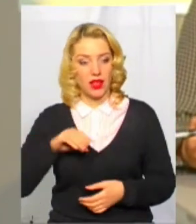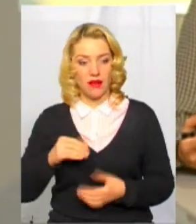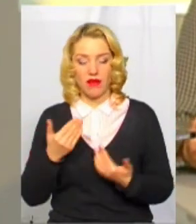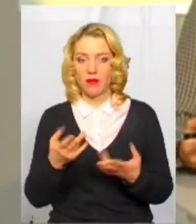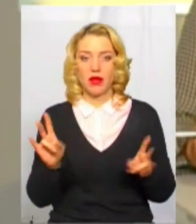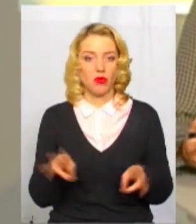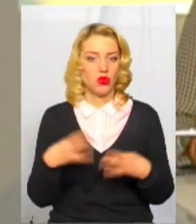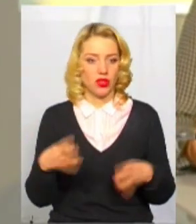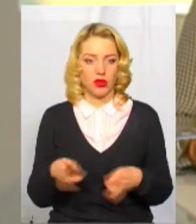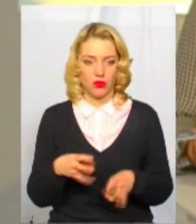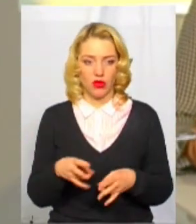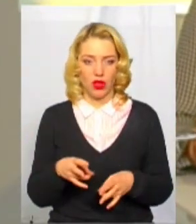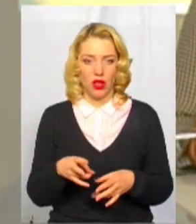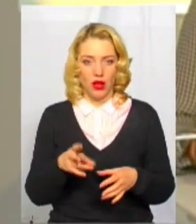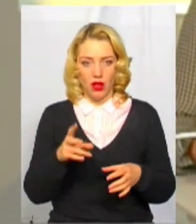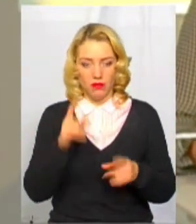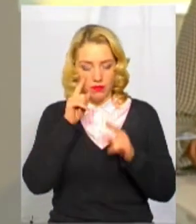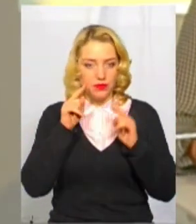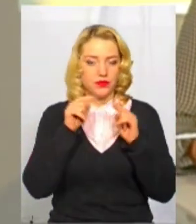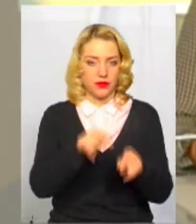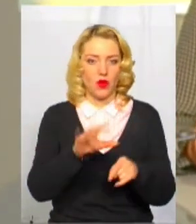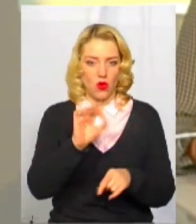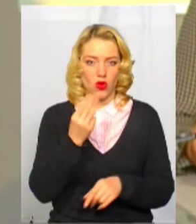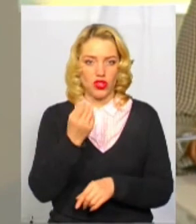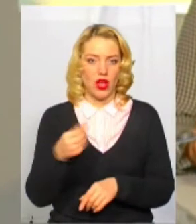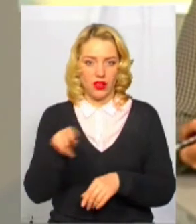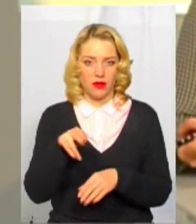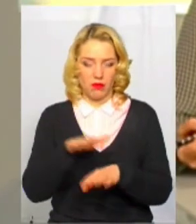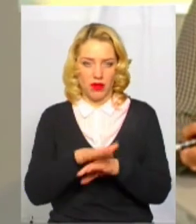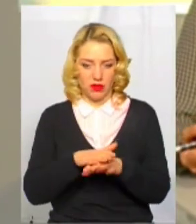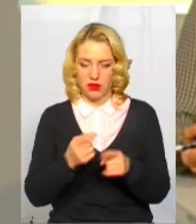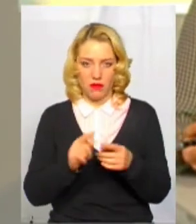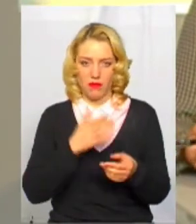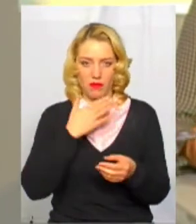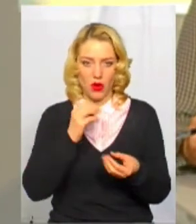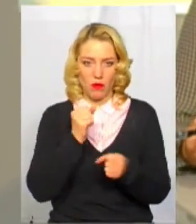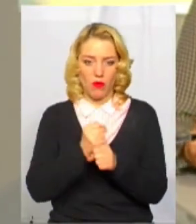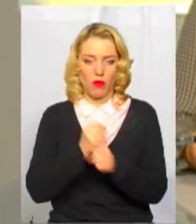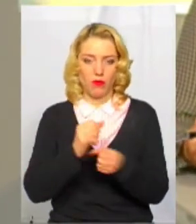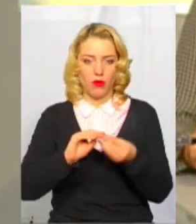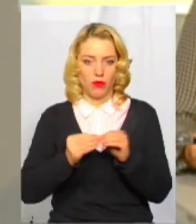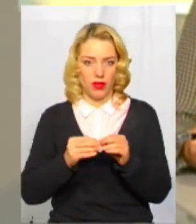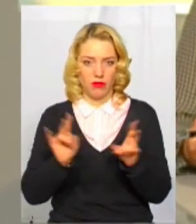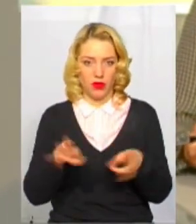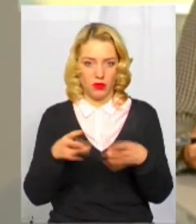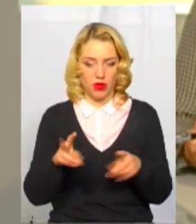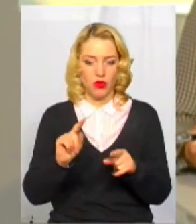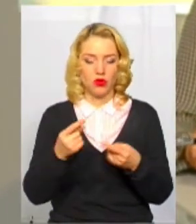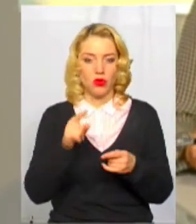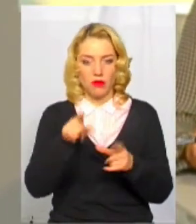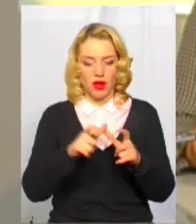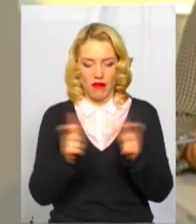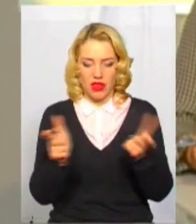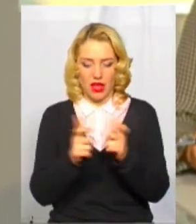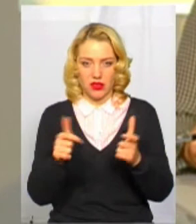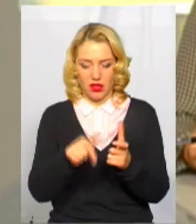не потрібно зав'язуватись на Ощадбанк і робити з цього проблему. Чому? Тому що вам приходить квитанція і